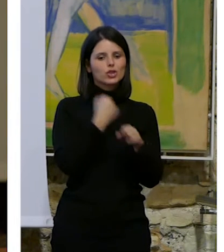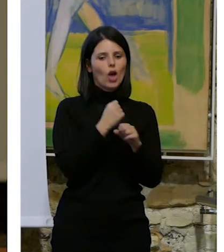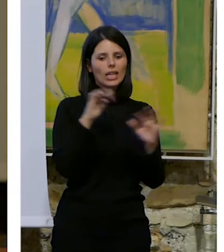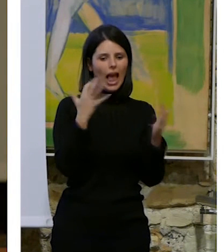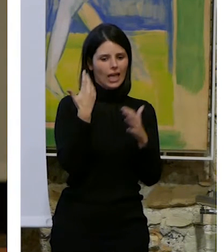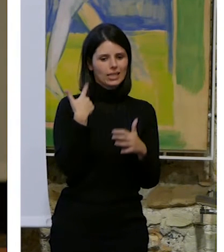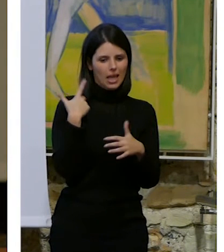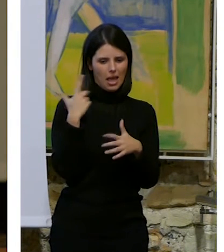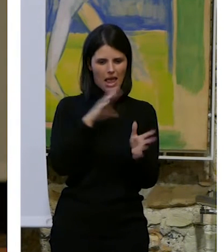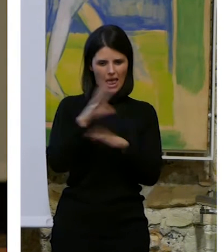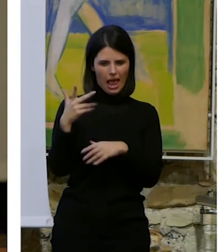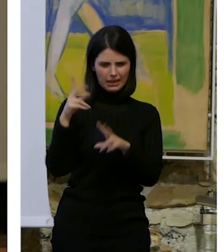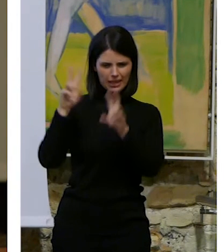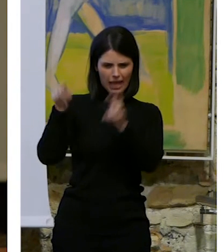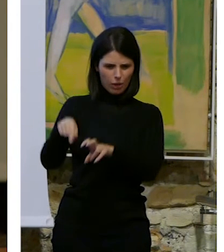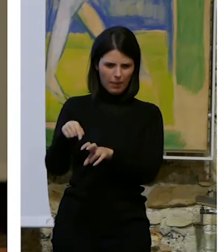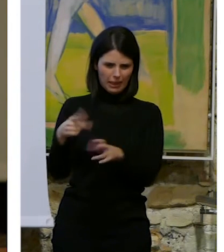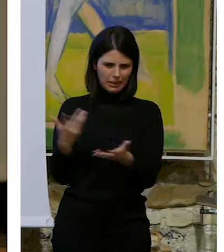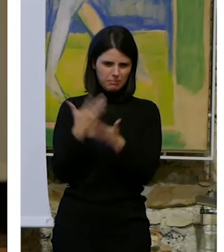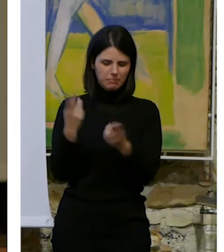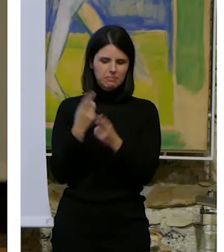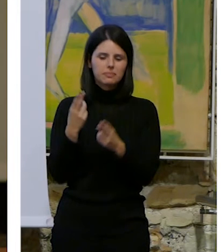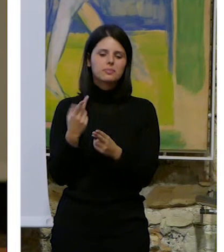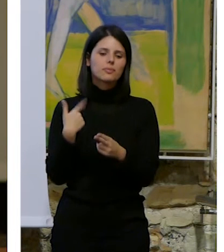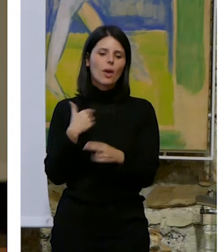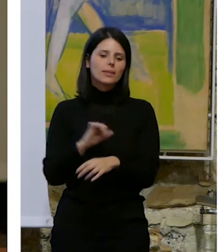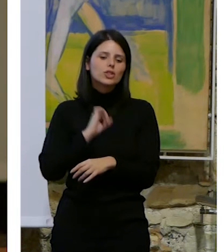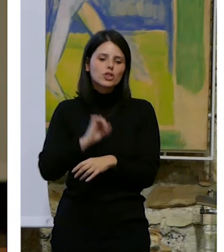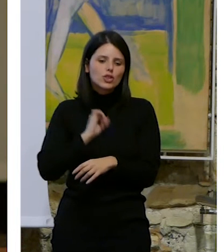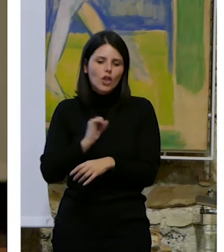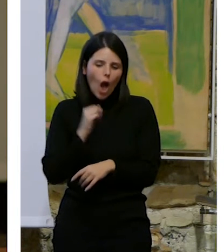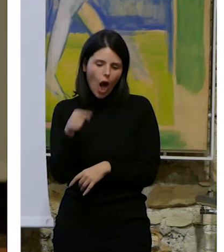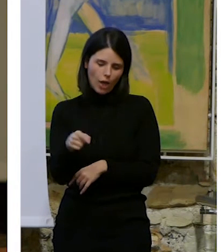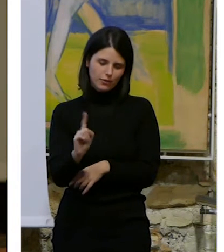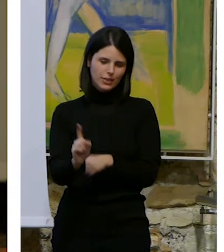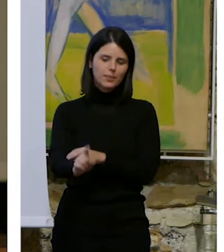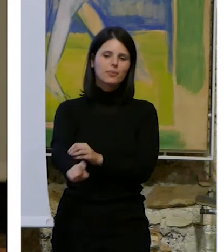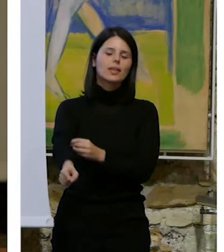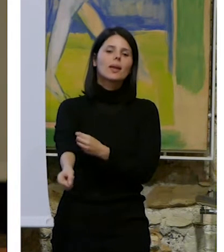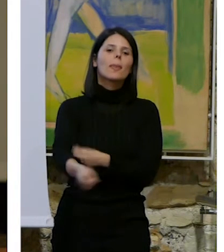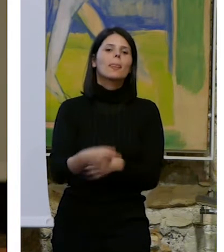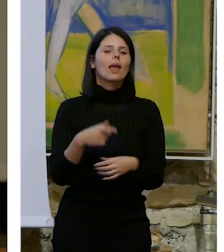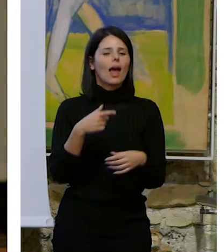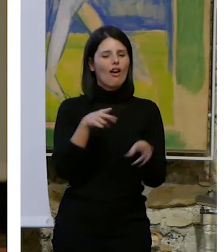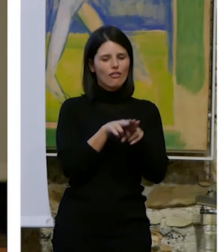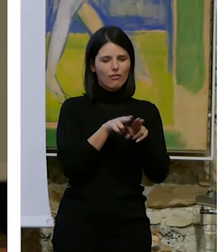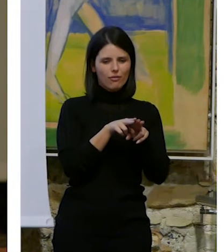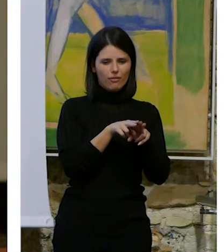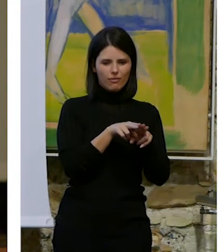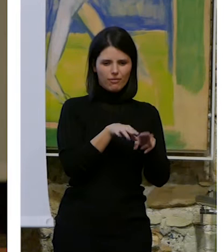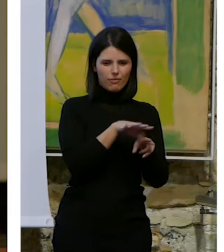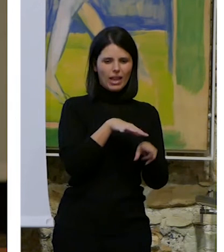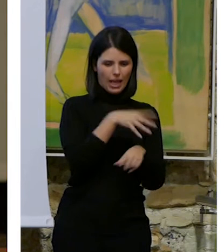in questo argomento non sanno niente, allora li faccio soffrire, no? Allora, i fratelli Mandelbrot sembravano quello che si